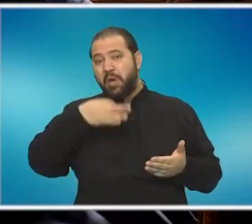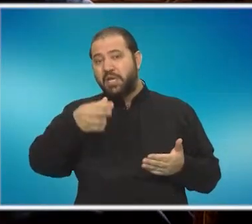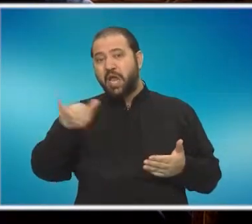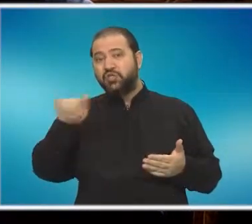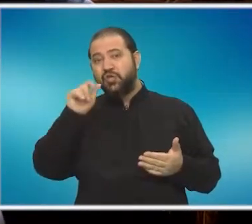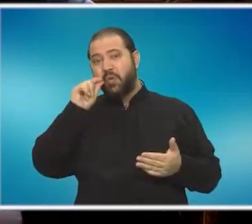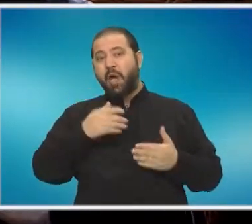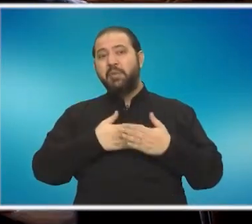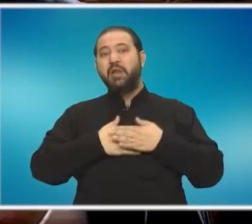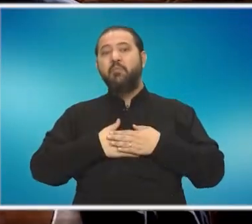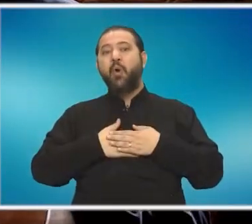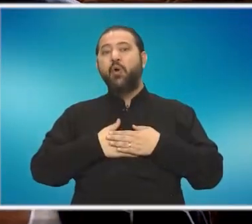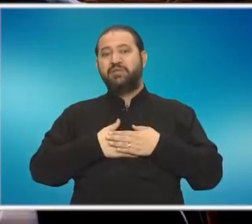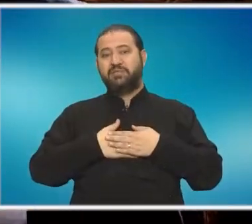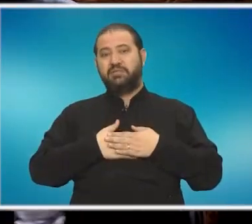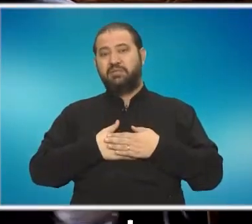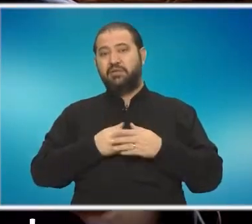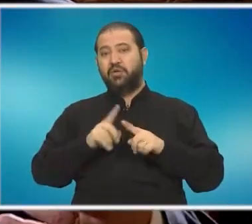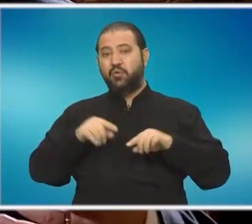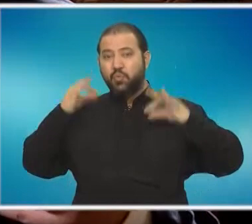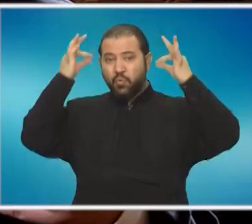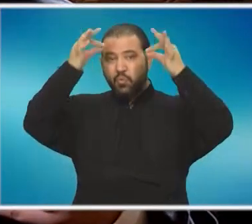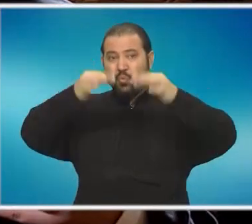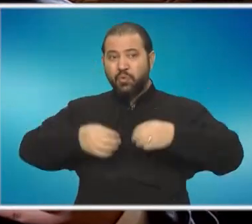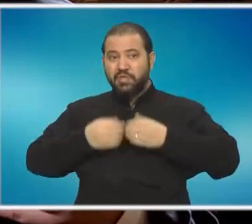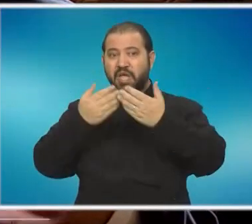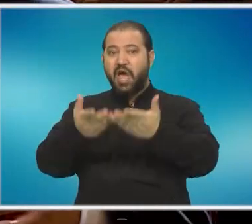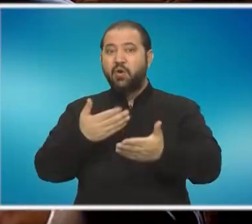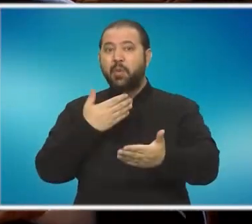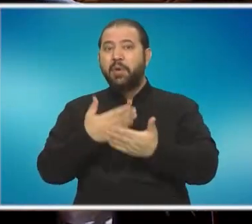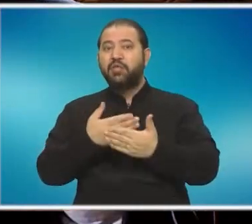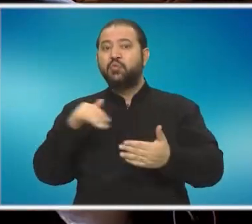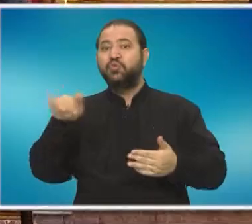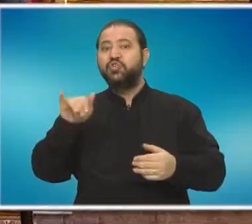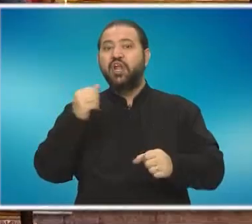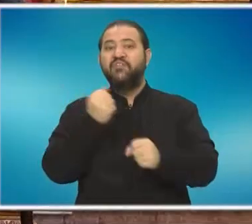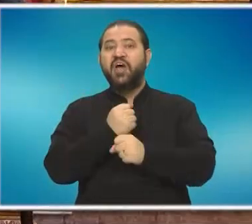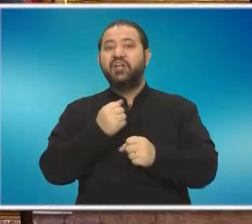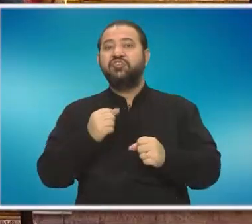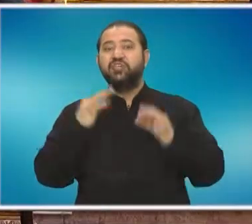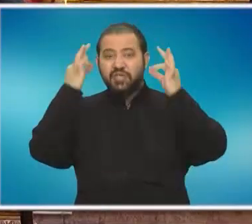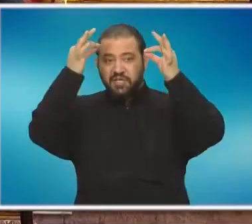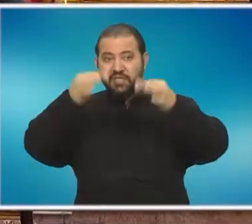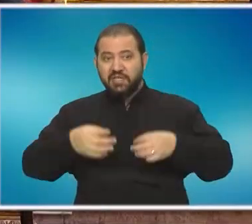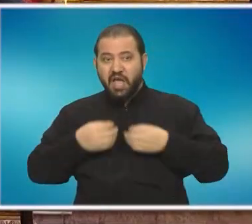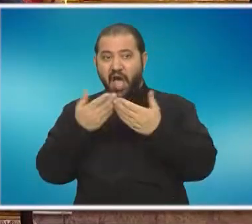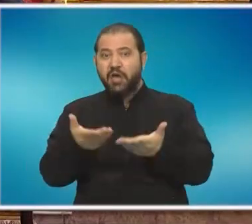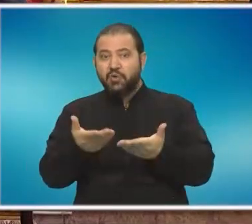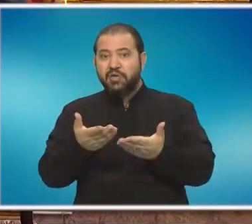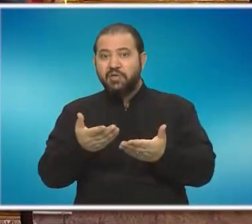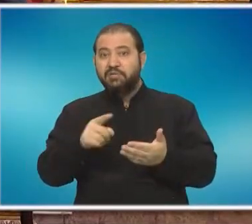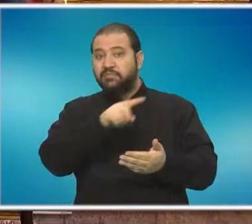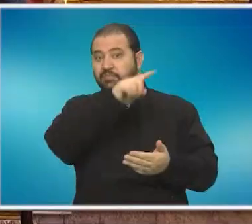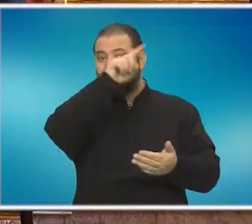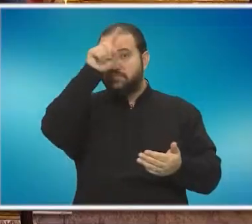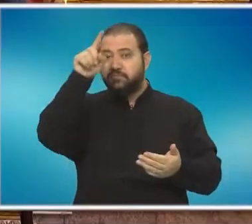Ce sunt aceste pomeniri cu daruri? Către cine faci daruri? Către cel care